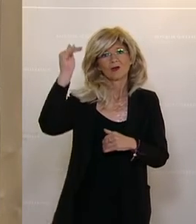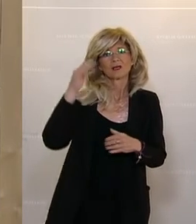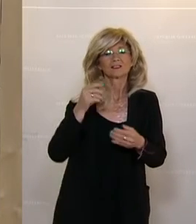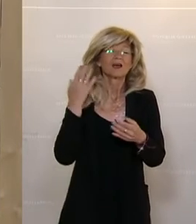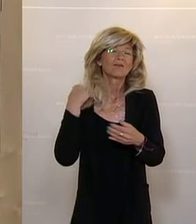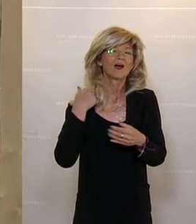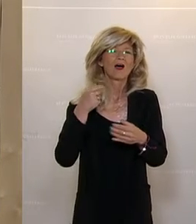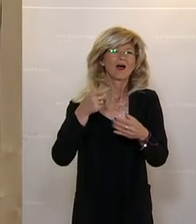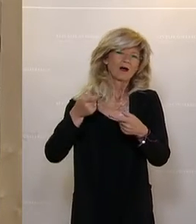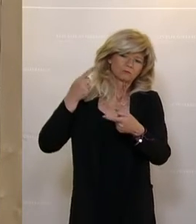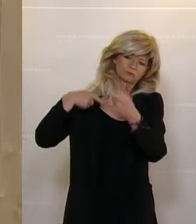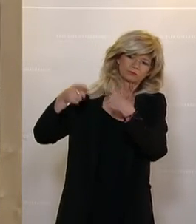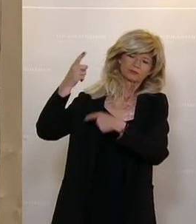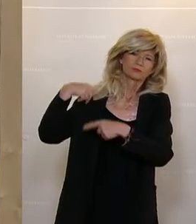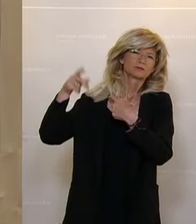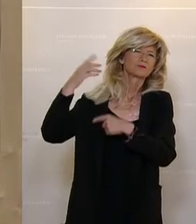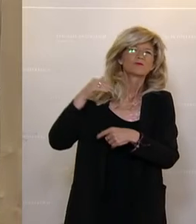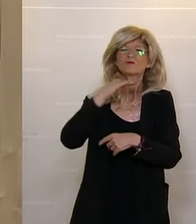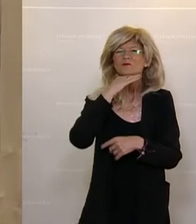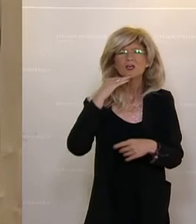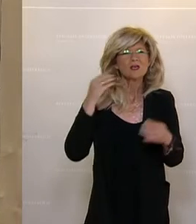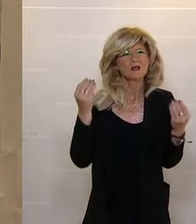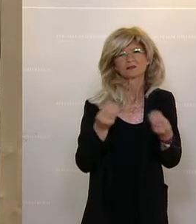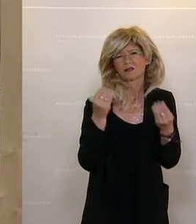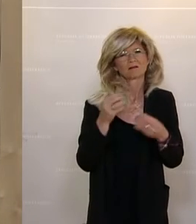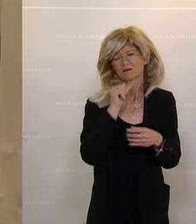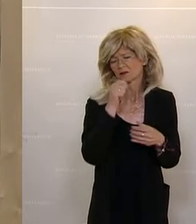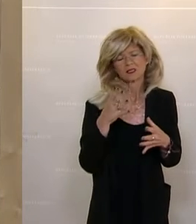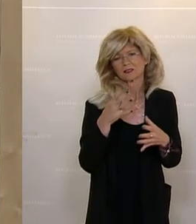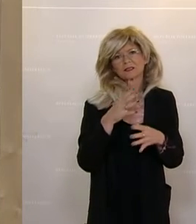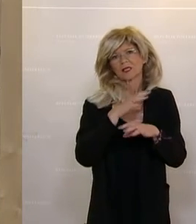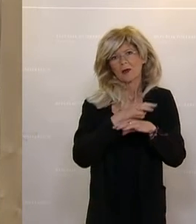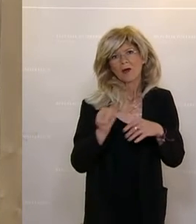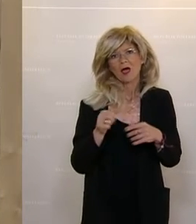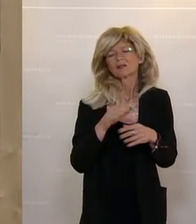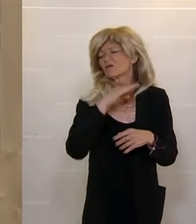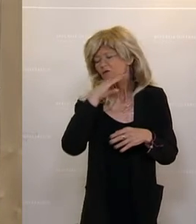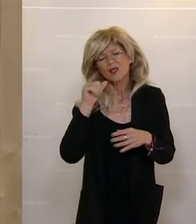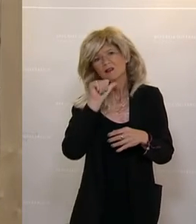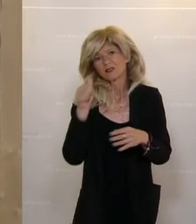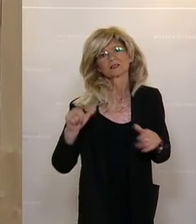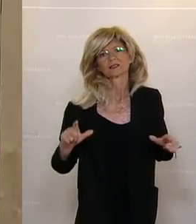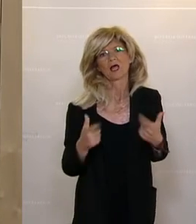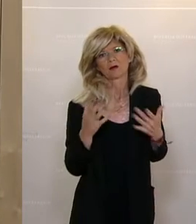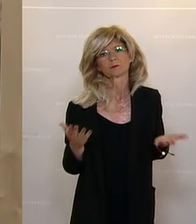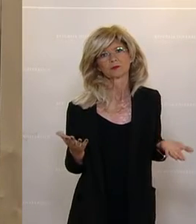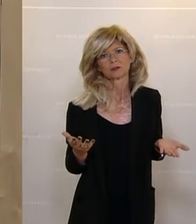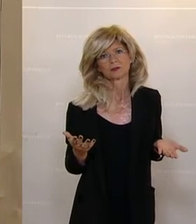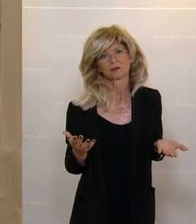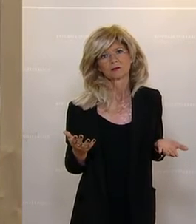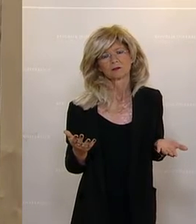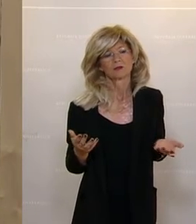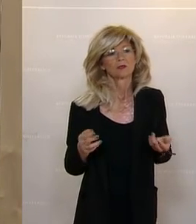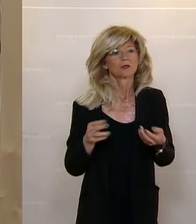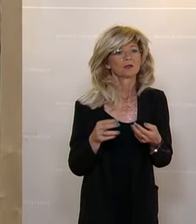so viel nicht gemacht. Sie haben so viel nicht erlebt. Und deswegen muss der Fokus von Ihnen, von uns allen, aber